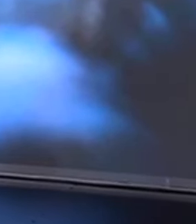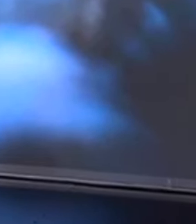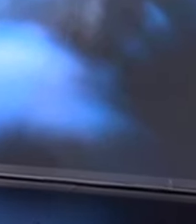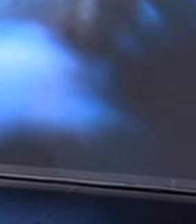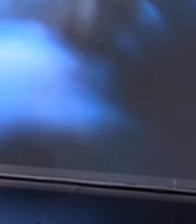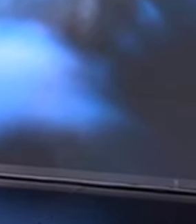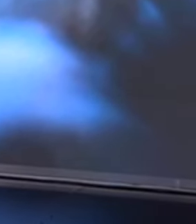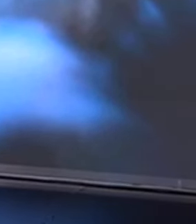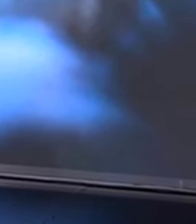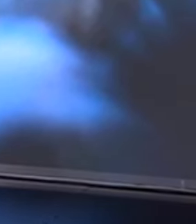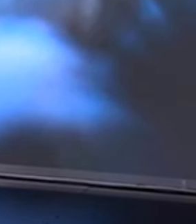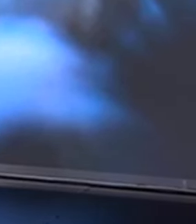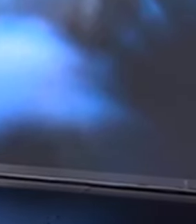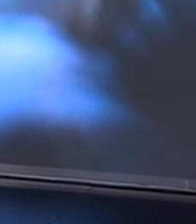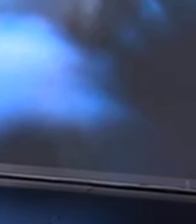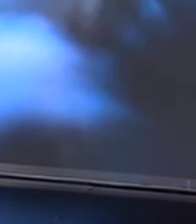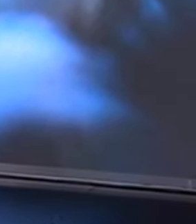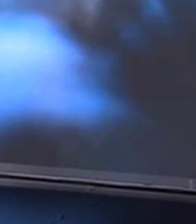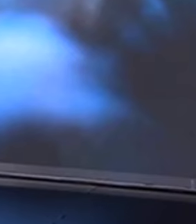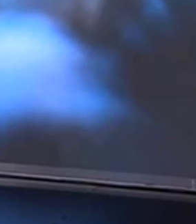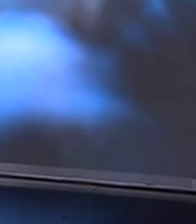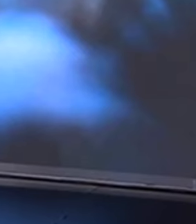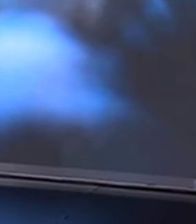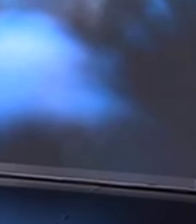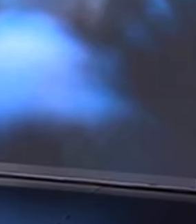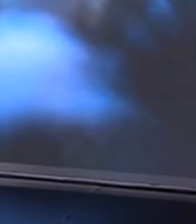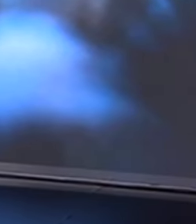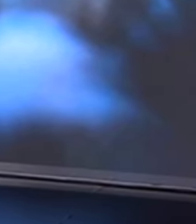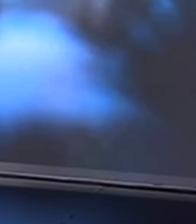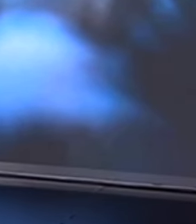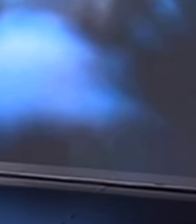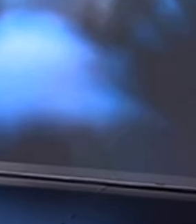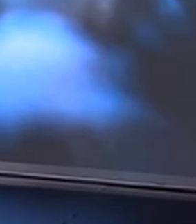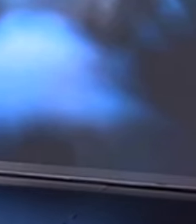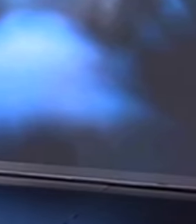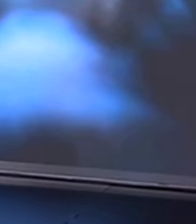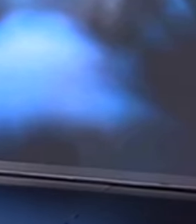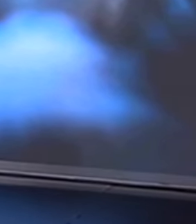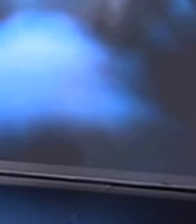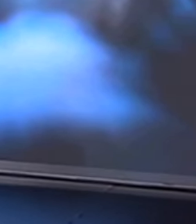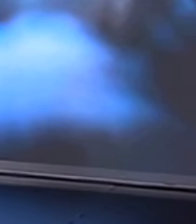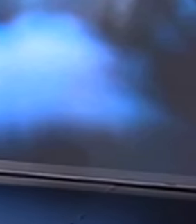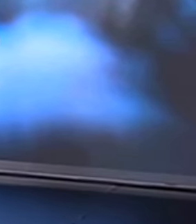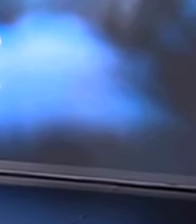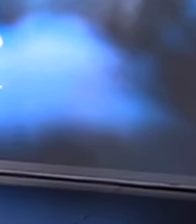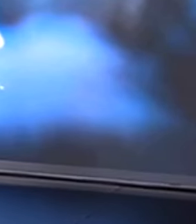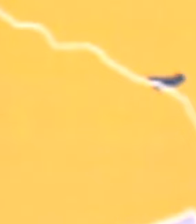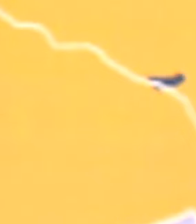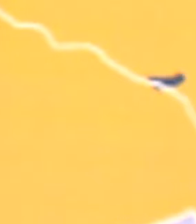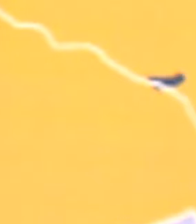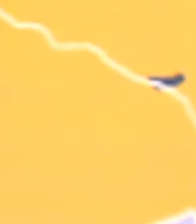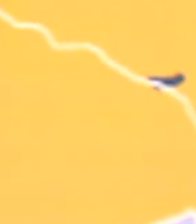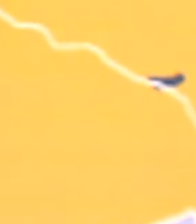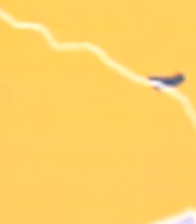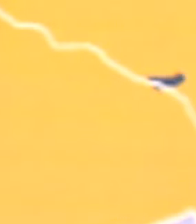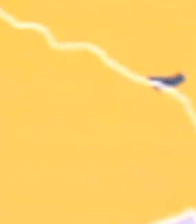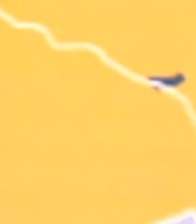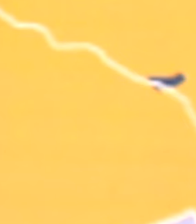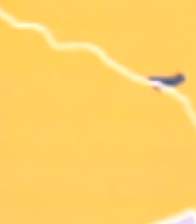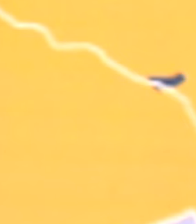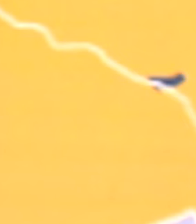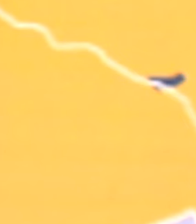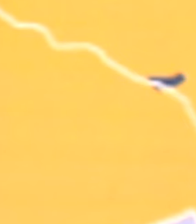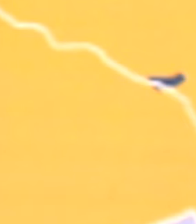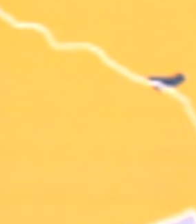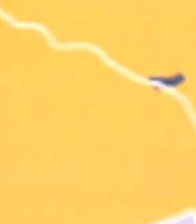Шымкентте күндізде түнде де 2 градус жылы, Алматыда күндіз 7 градус жылы, түнде 1 градус. Шымкентте